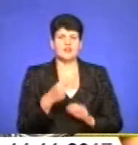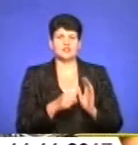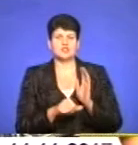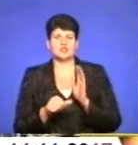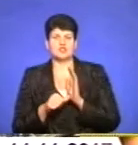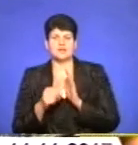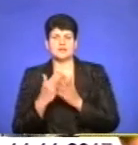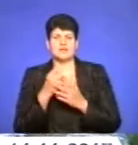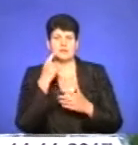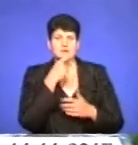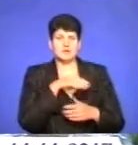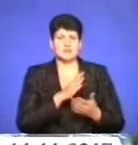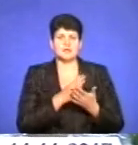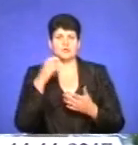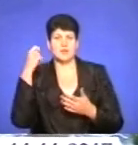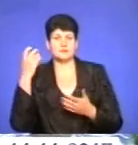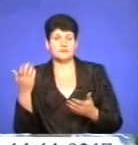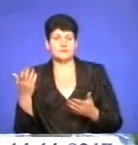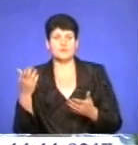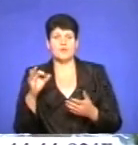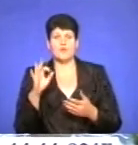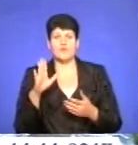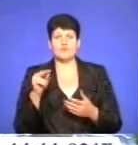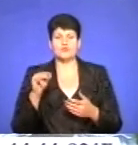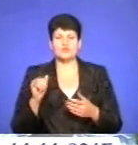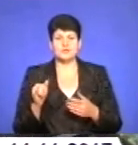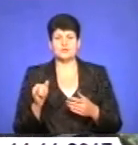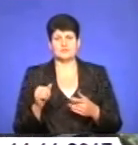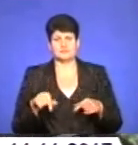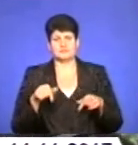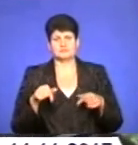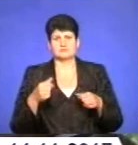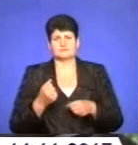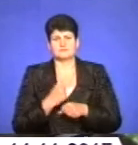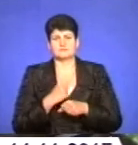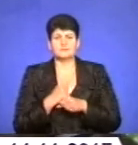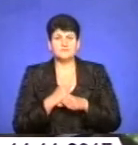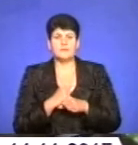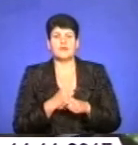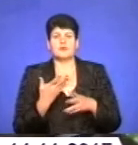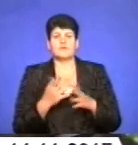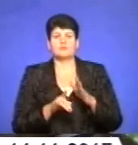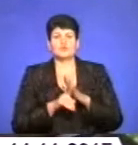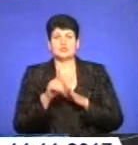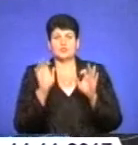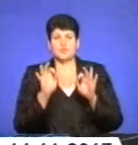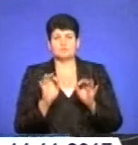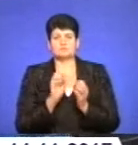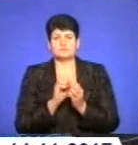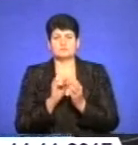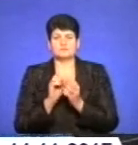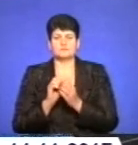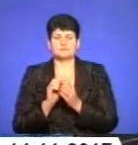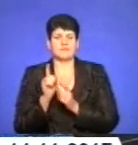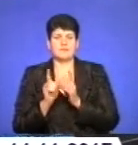турецький і іспанський лимон. Овочі на ринку зазвичай від вітчизняного виробника. В основному ціни від початку осені стабільні. До